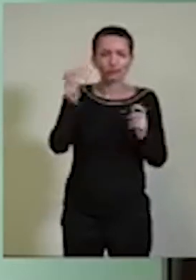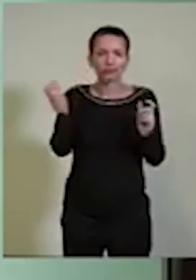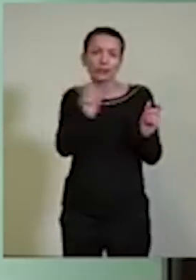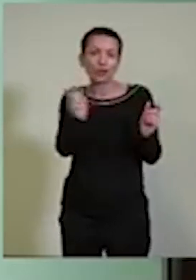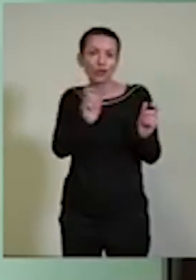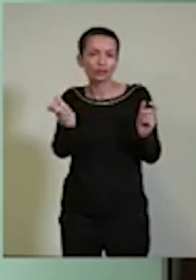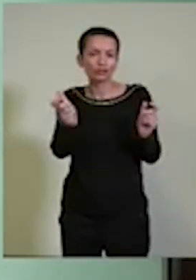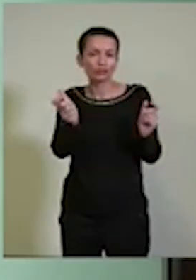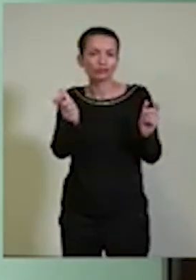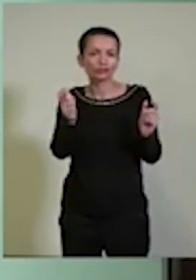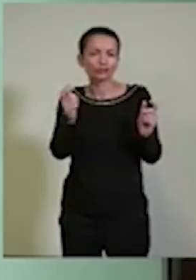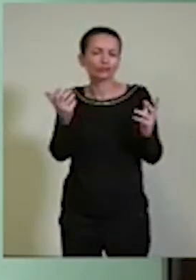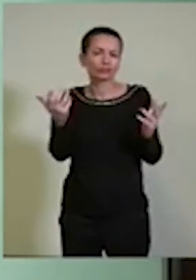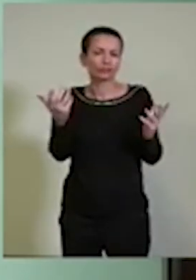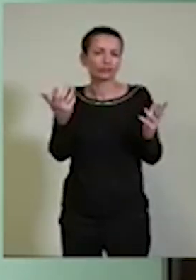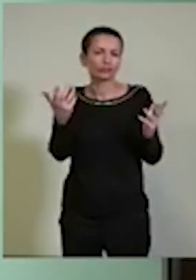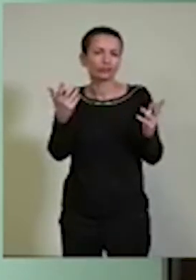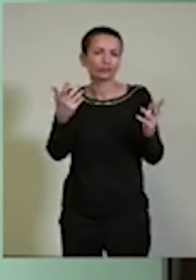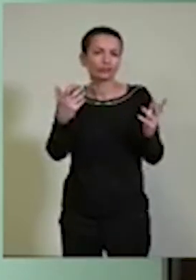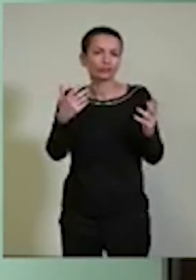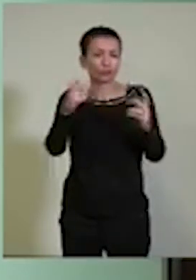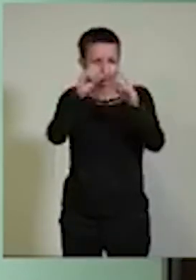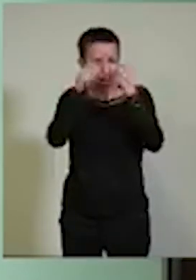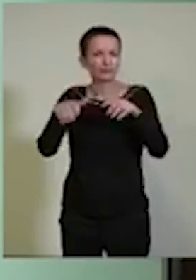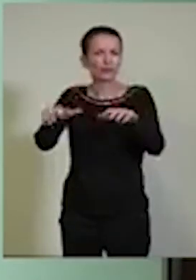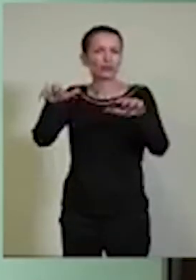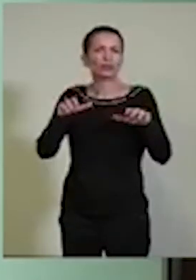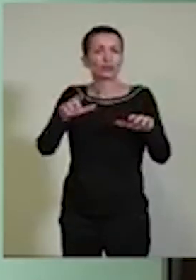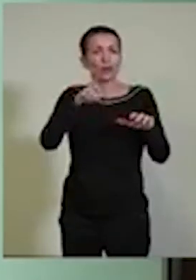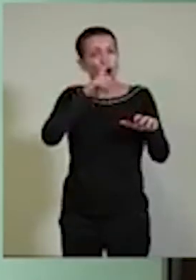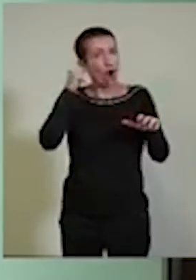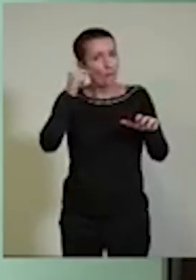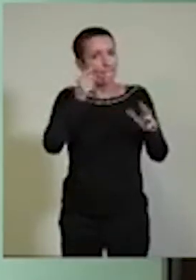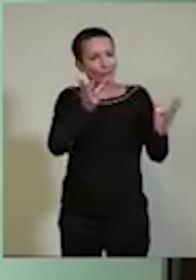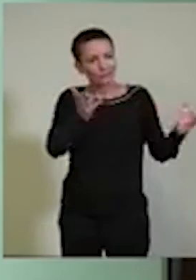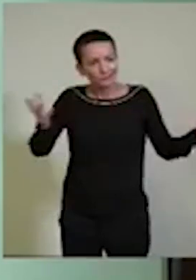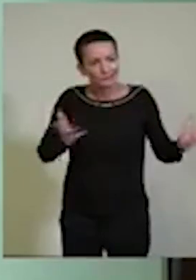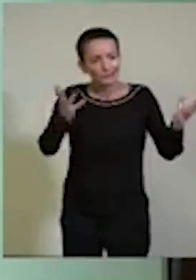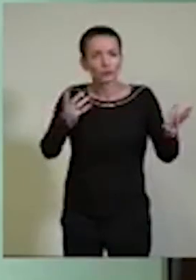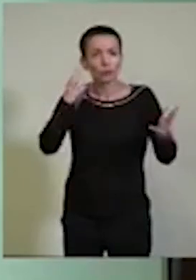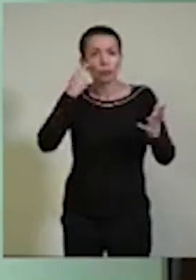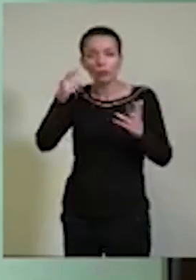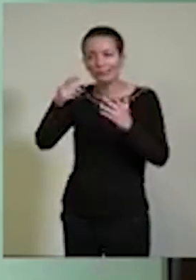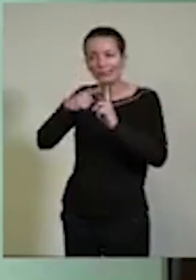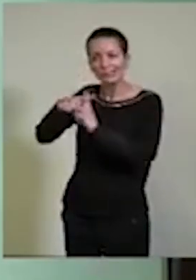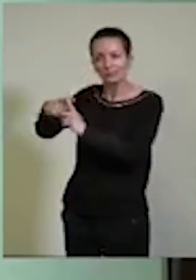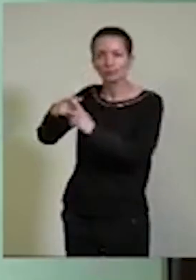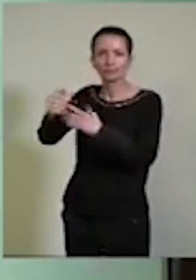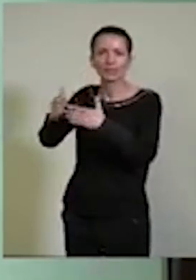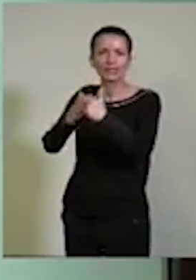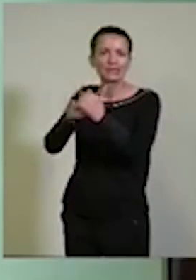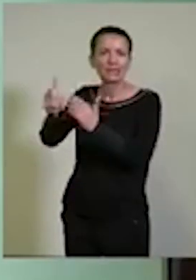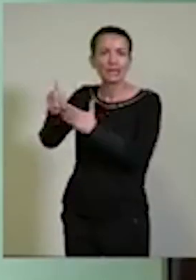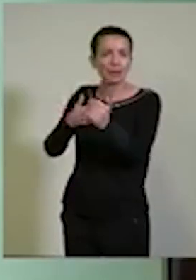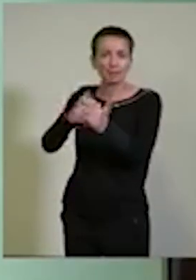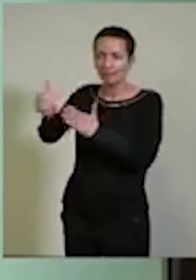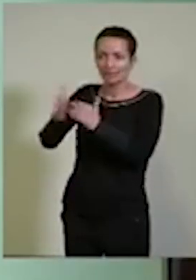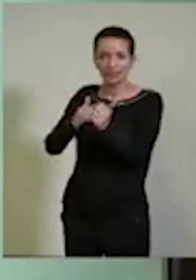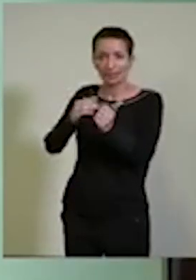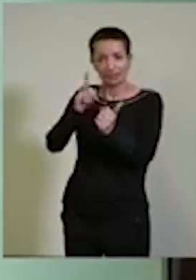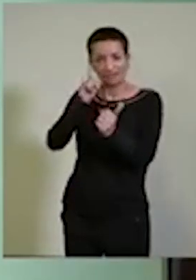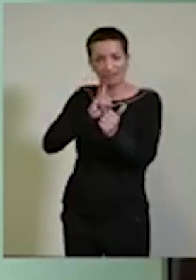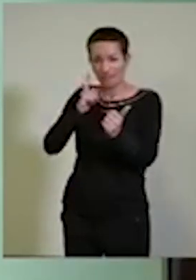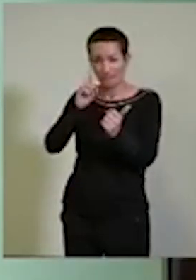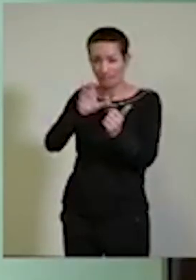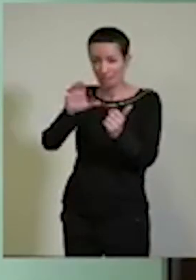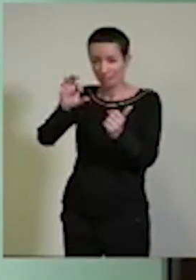à l'intégration au fonctionnariat des hommes dans les métiers qui sont en tension, où on n'a que des femmes pratiquement,